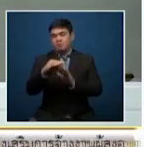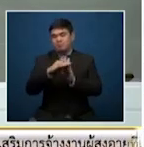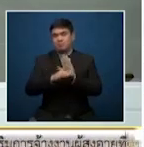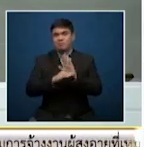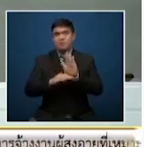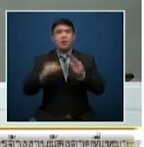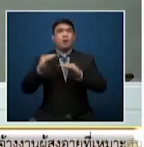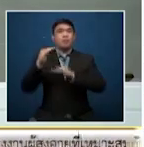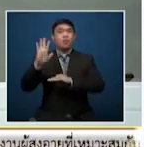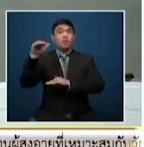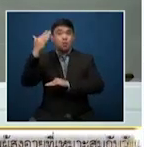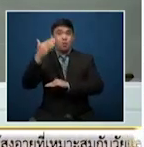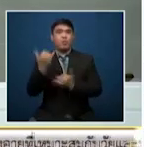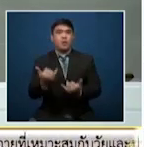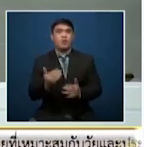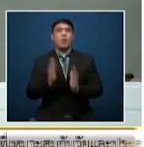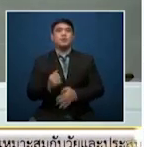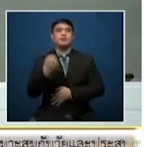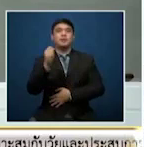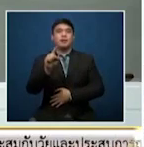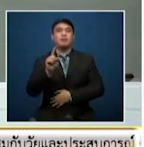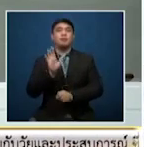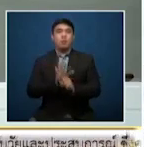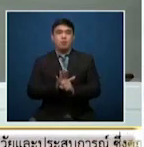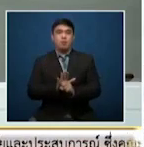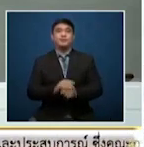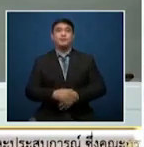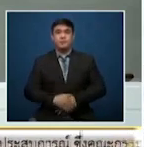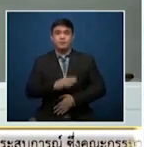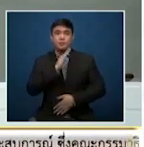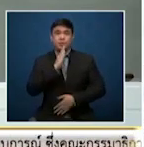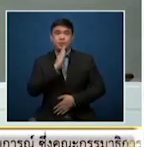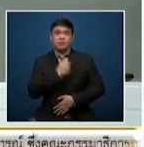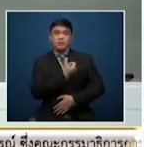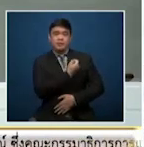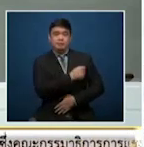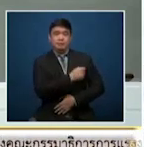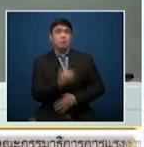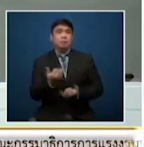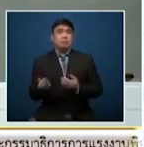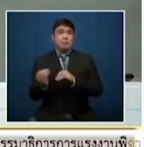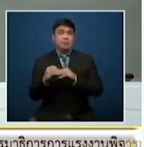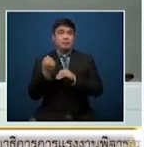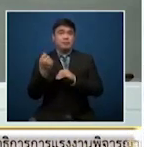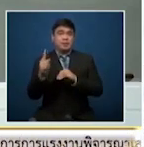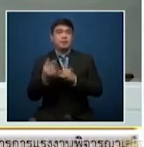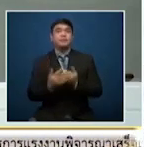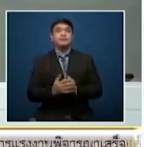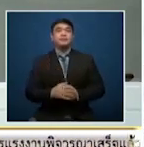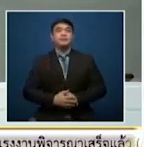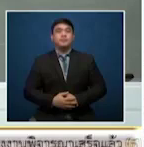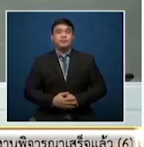ถ้ามีการเลือกตั้งเนี่ยก็ให้ทำประชามติกับประชาชนถามประชาชนไปด้วยเลยว่าจะให้มีการ